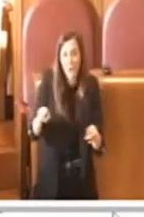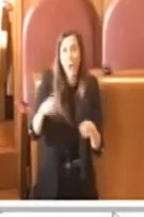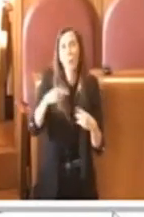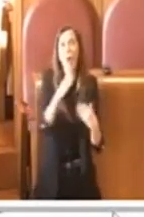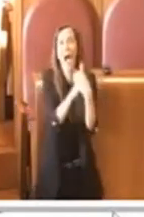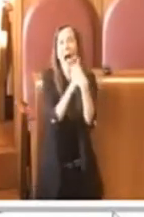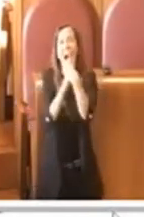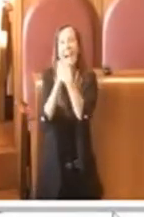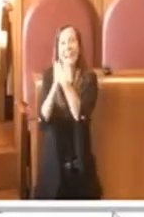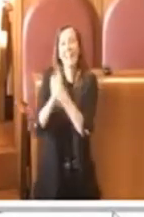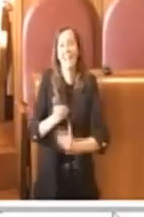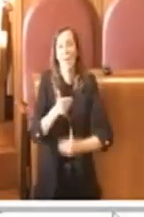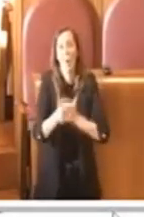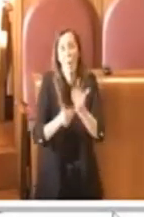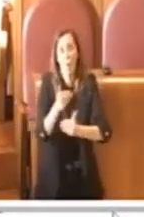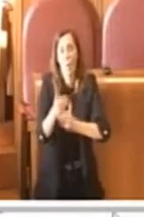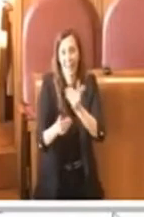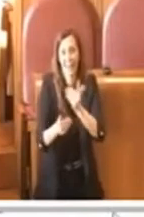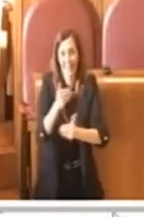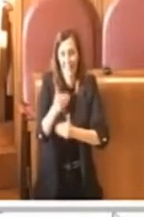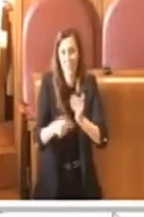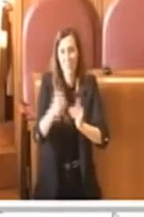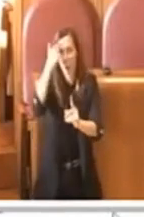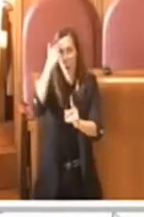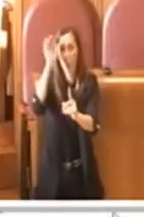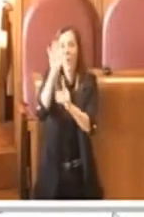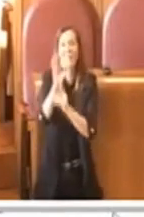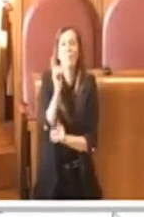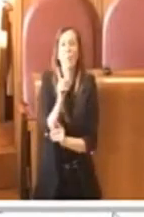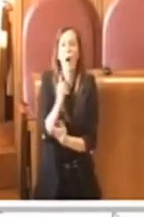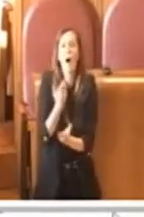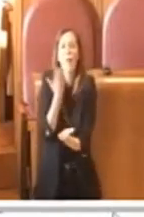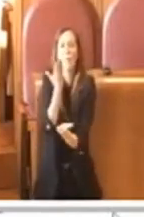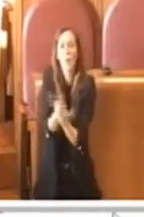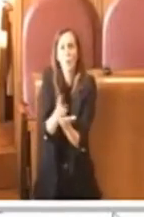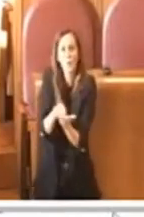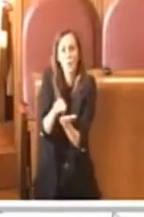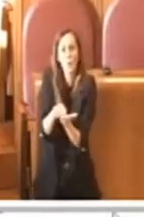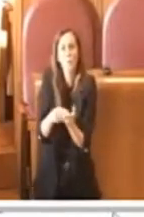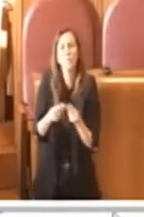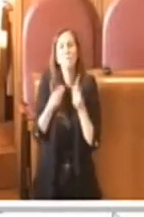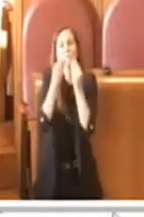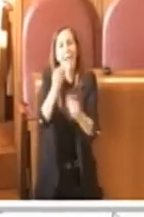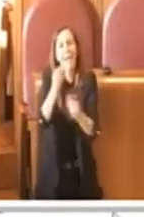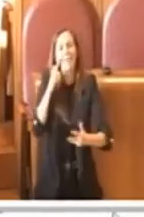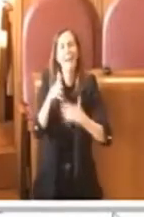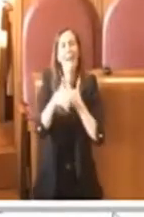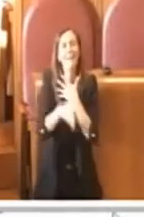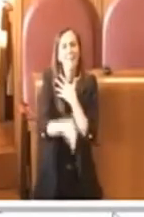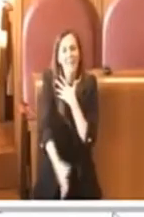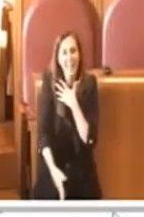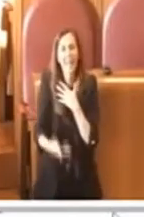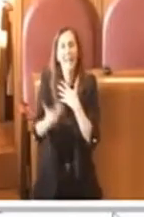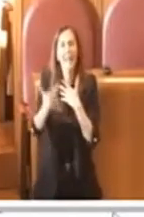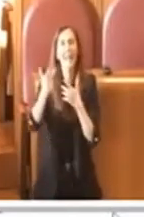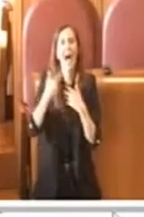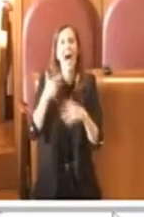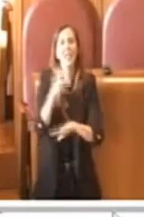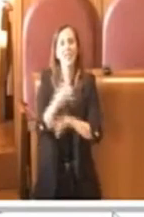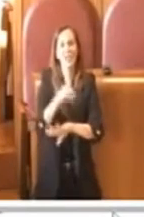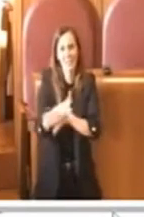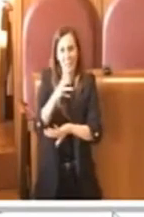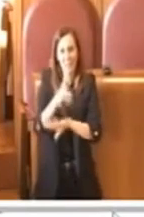dell'archivio corrente. La finalità della mozione è quella di garantire trasparenza, accessibilità e fruizione del